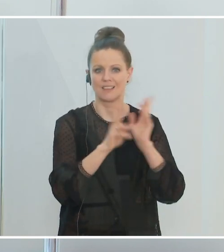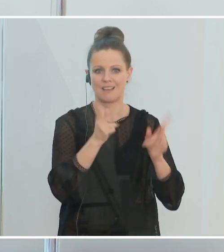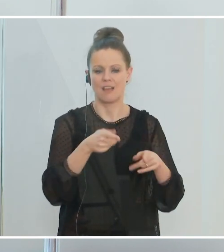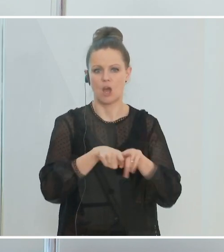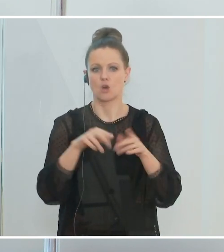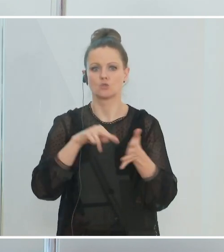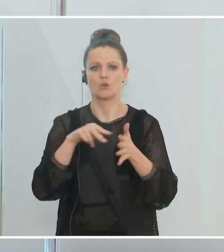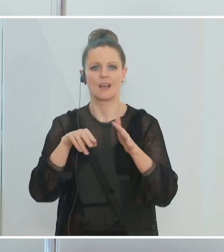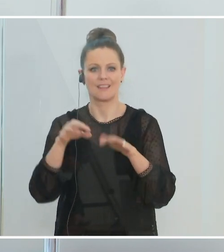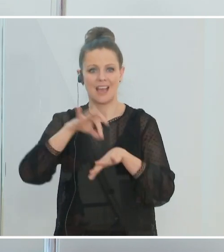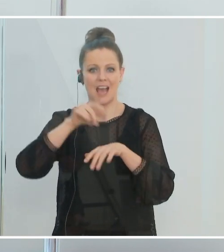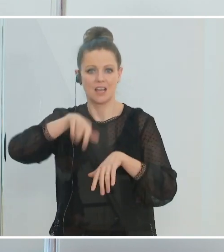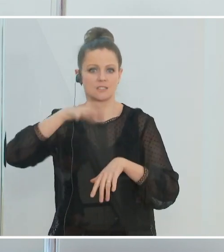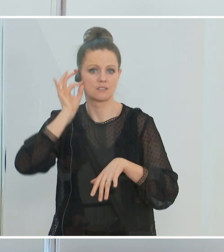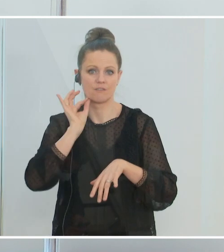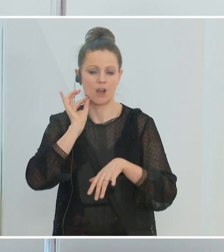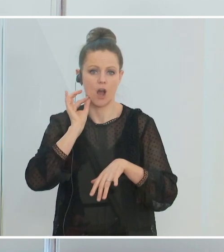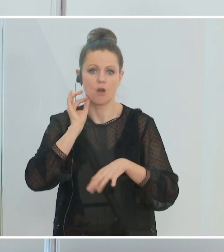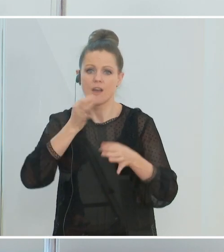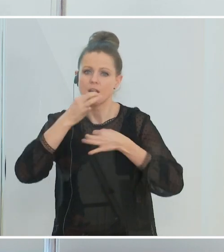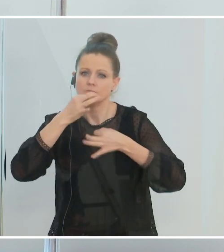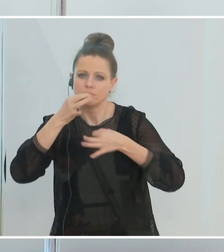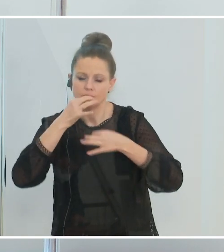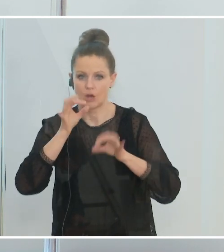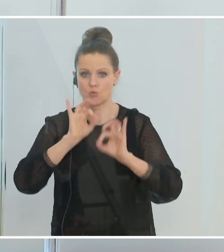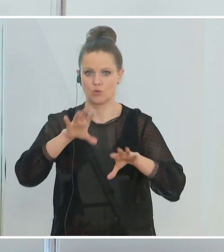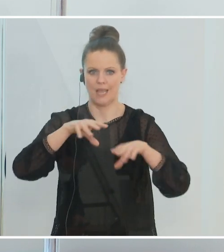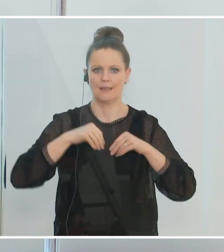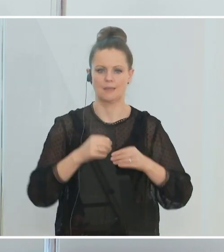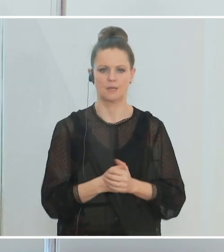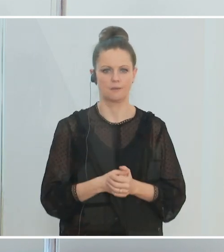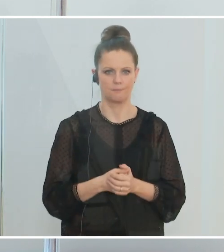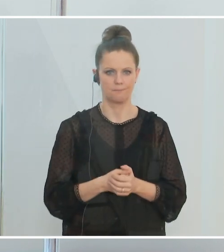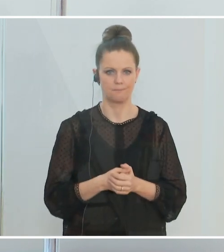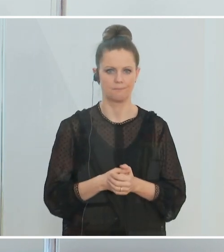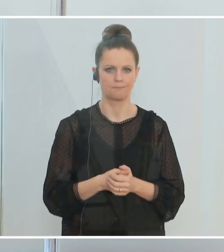Ärztin über das Impfen informieren kann. Wird gut angenommen. Wir haben in allen